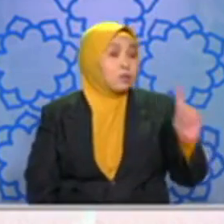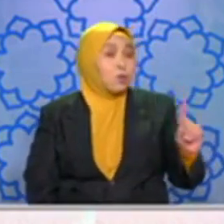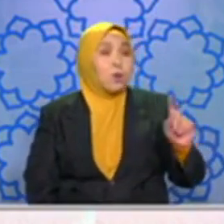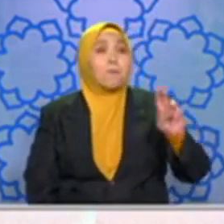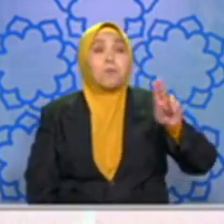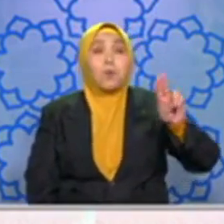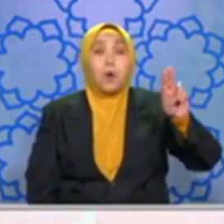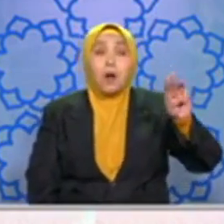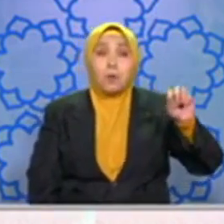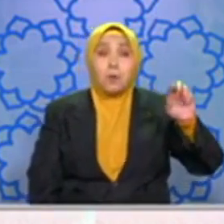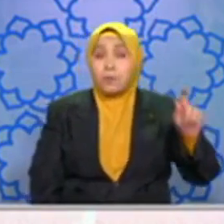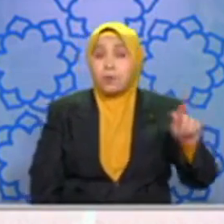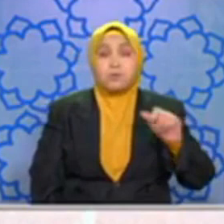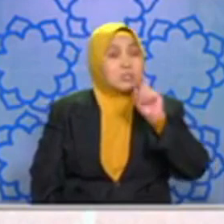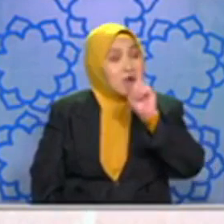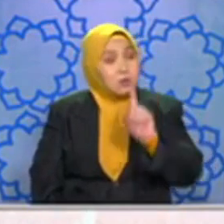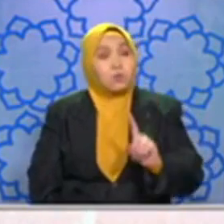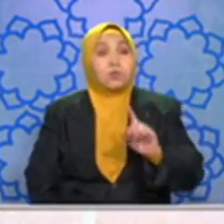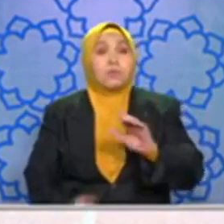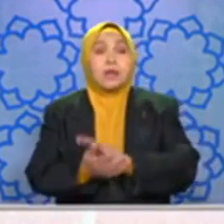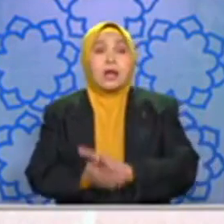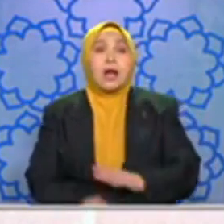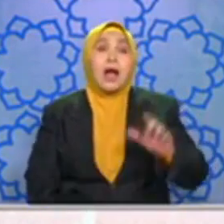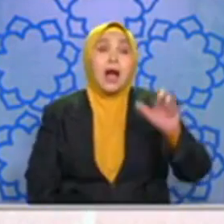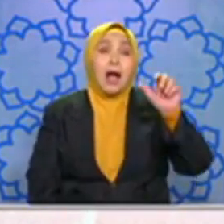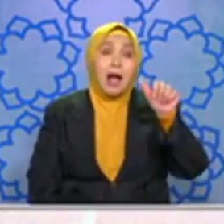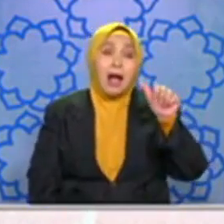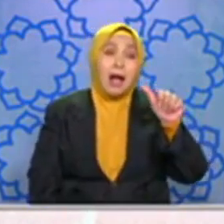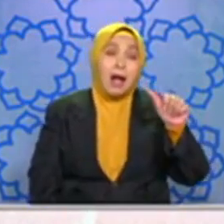mukhaffaf tidak bersabdu.